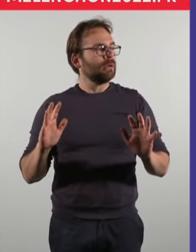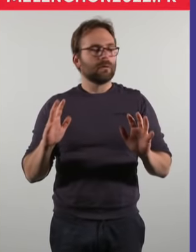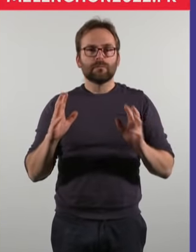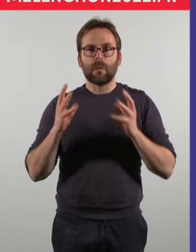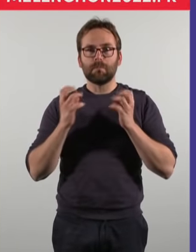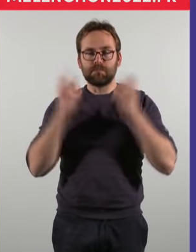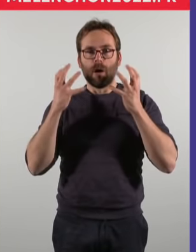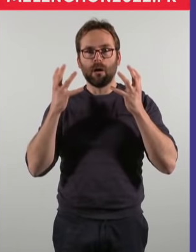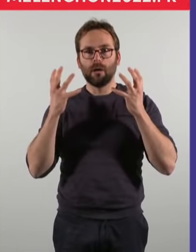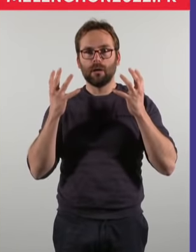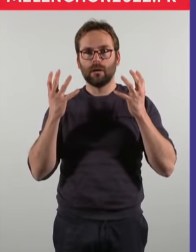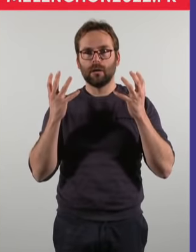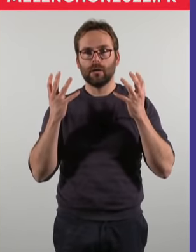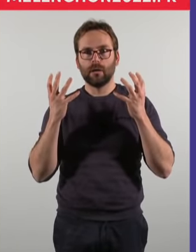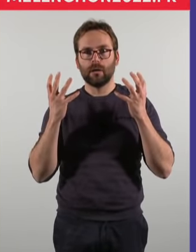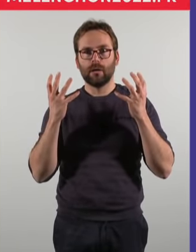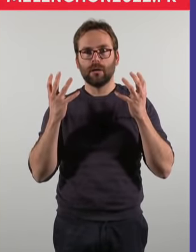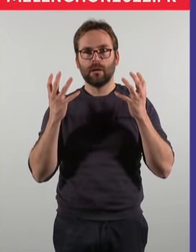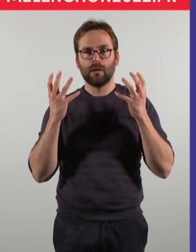boum.